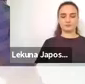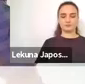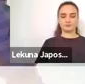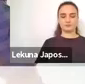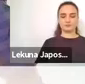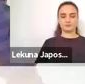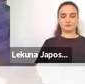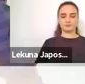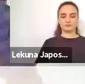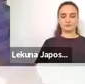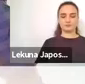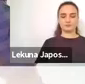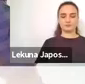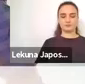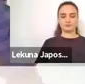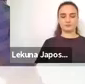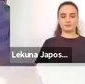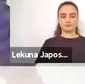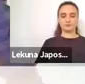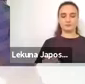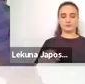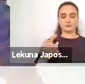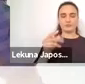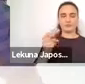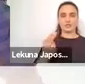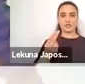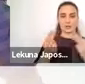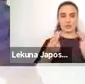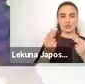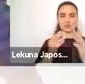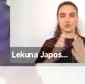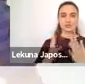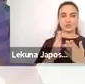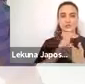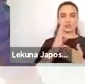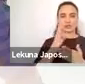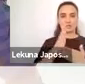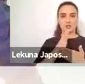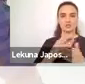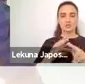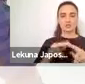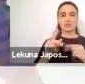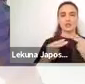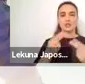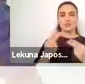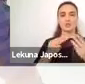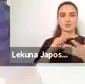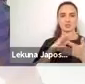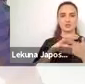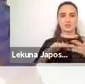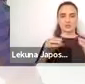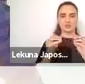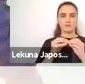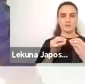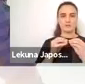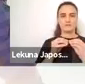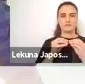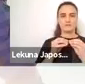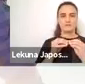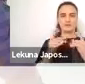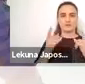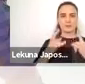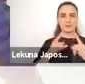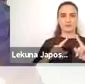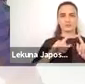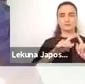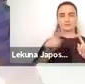უნარების ათვისებაც სწორედ თამაშის გზით ხდება და ეს თამაში გრძელდება